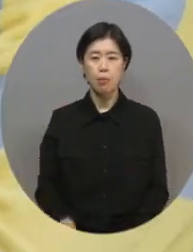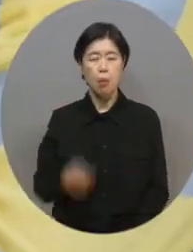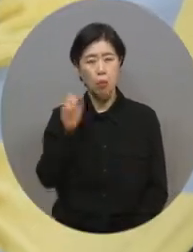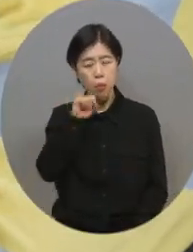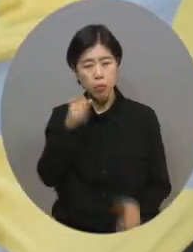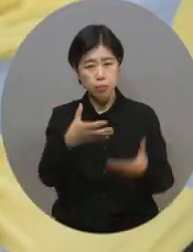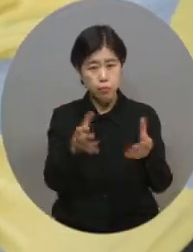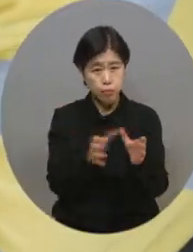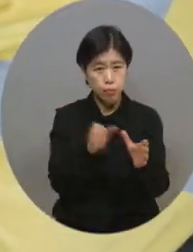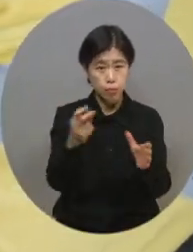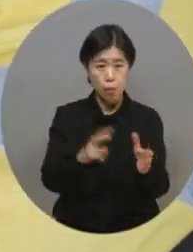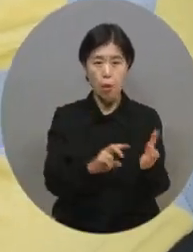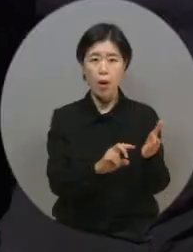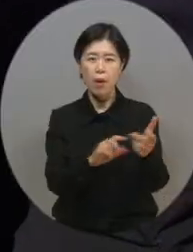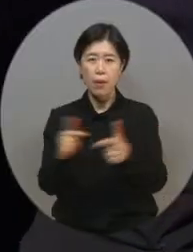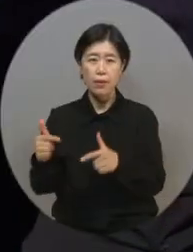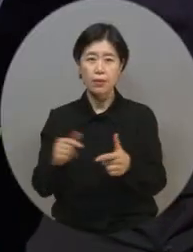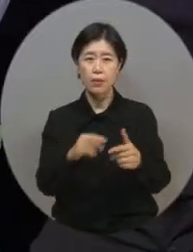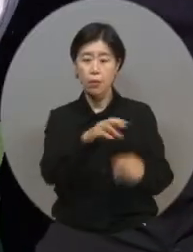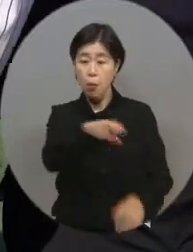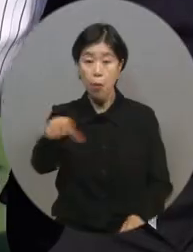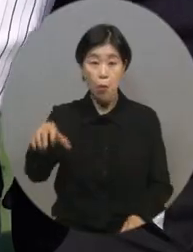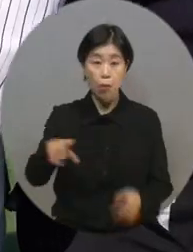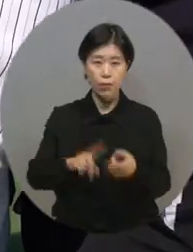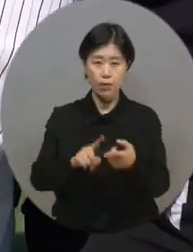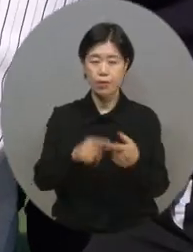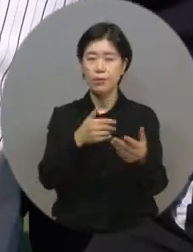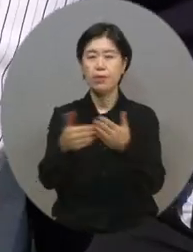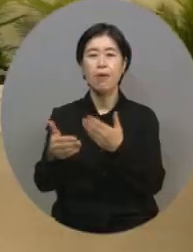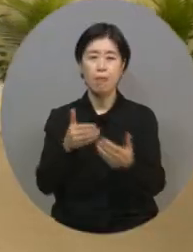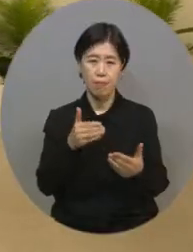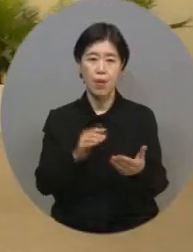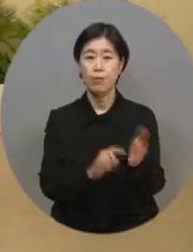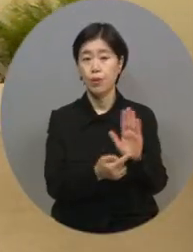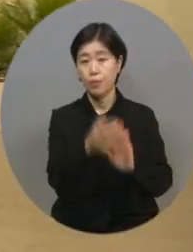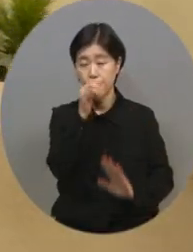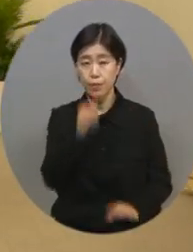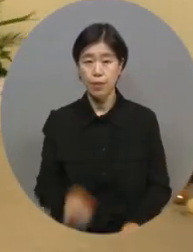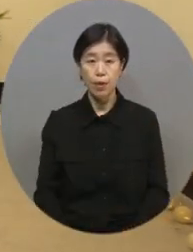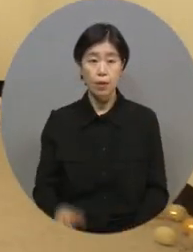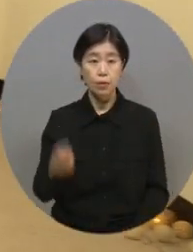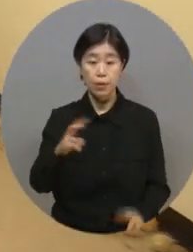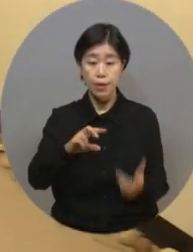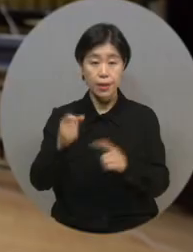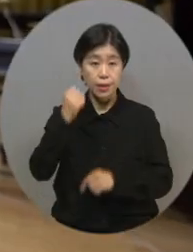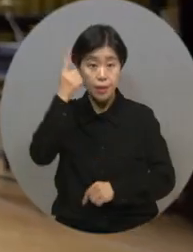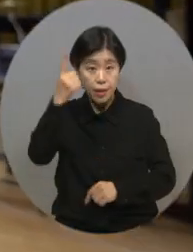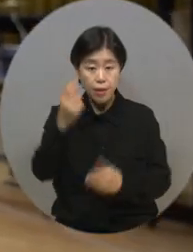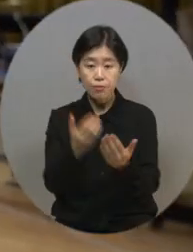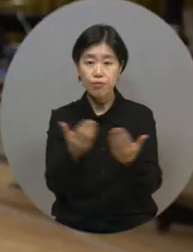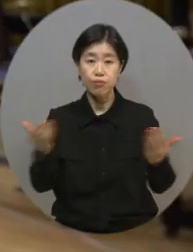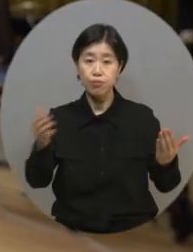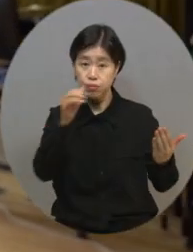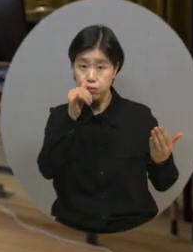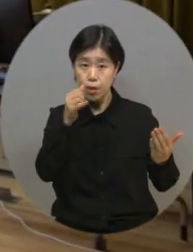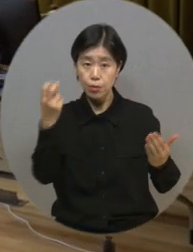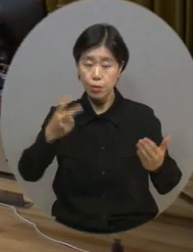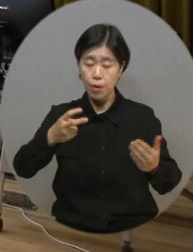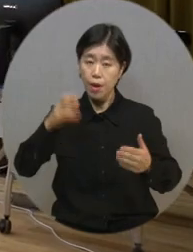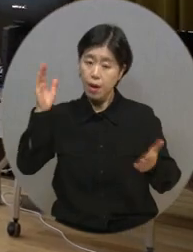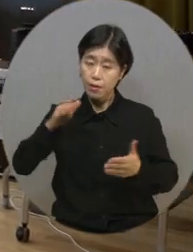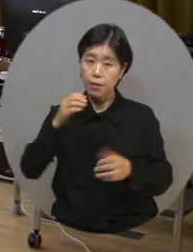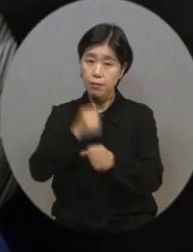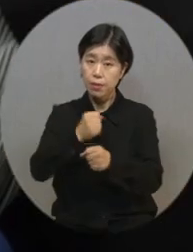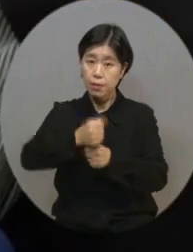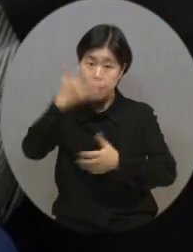그리기, 대시 로봇 체험 등 꾸미공 교육활동 체험, 창의미술 작품 전시 및 학생 제작 영상 상영 등 다양한